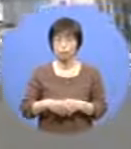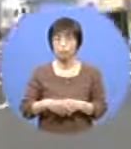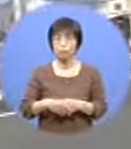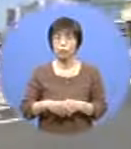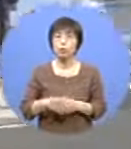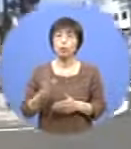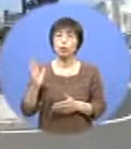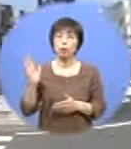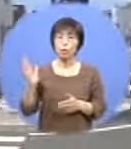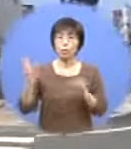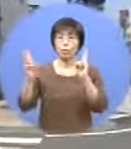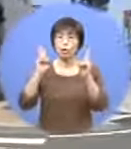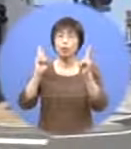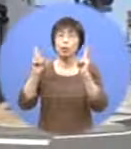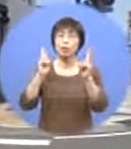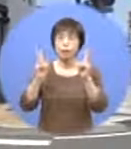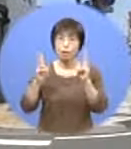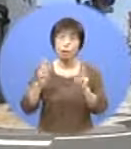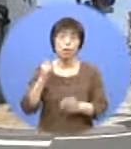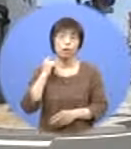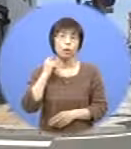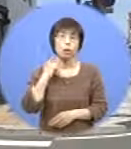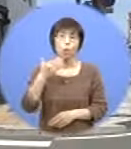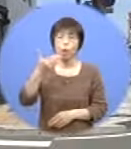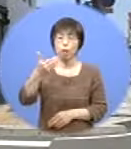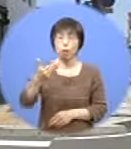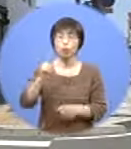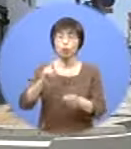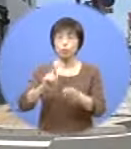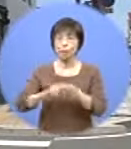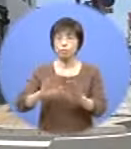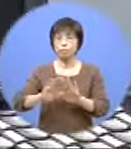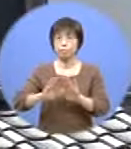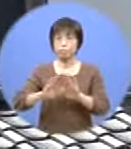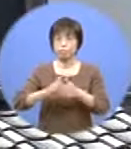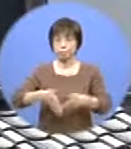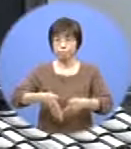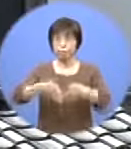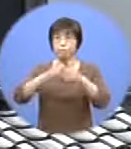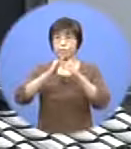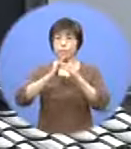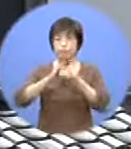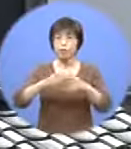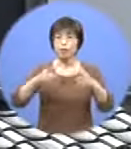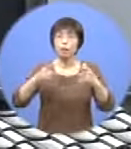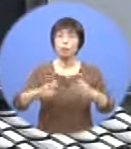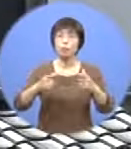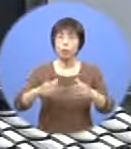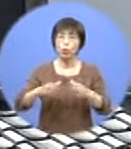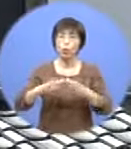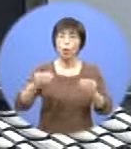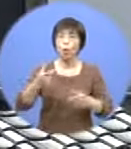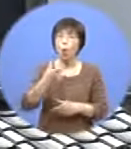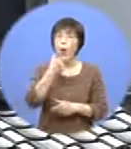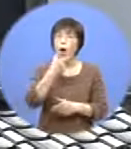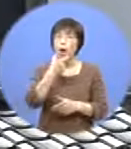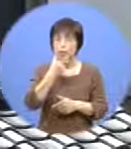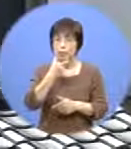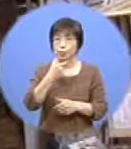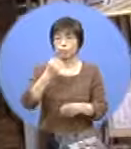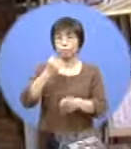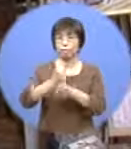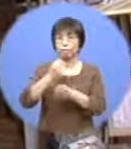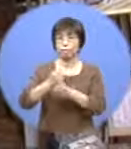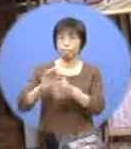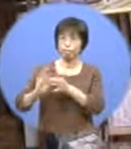田辺市の株式会社リノミアは昭和9年創業、地元に愛される和菓子店として先代から続く変